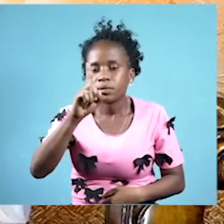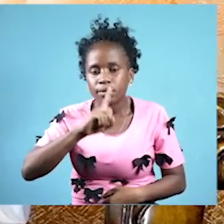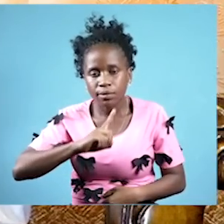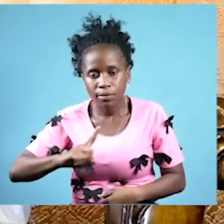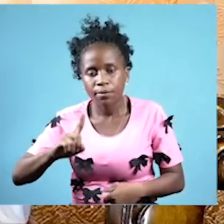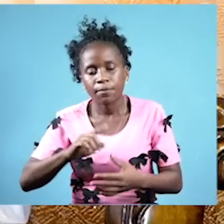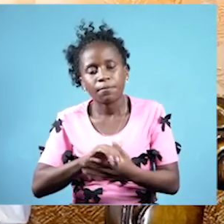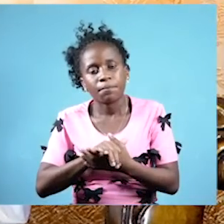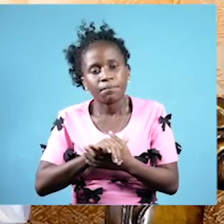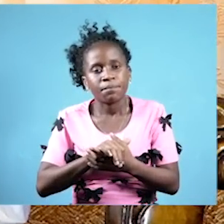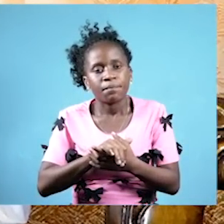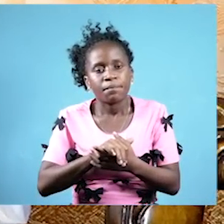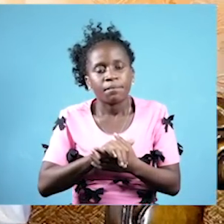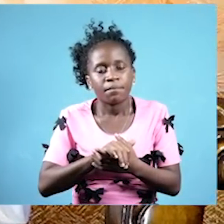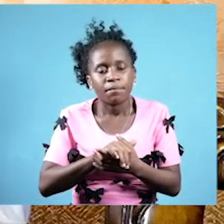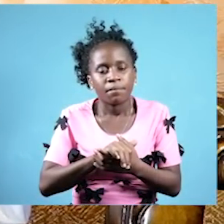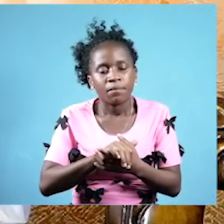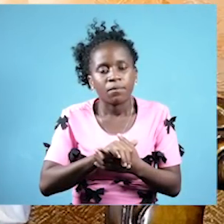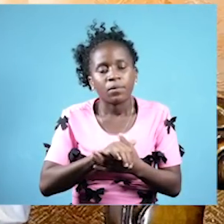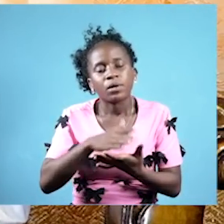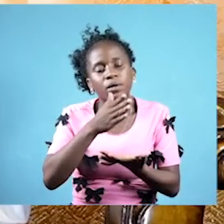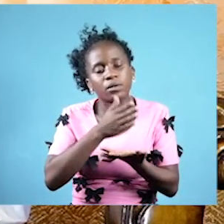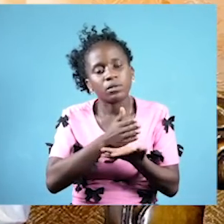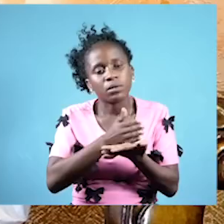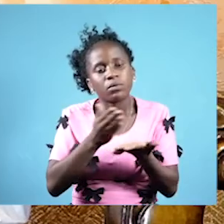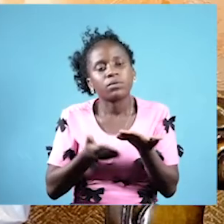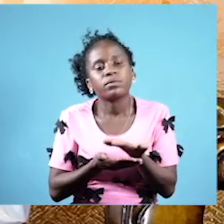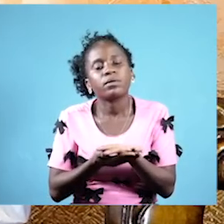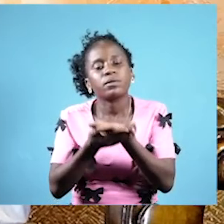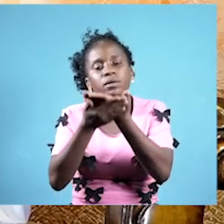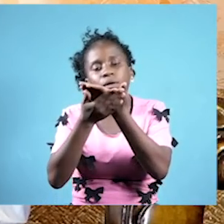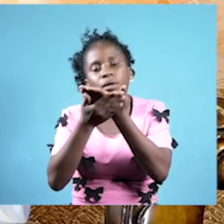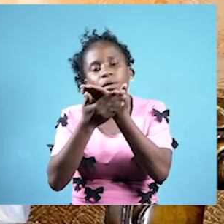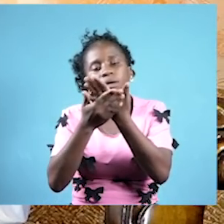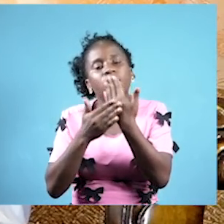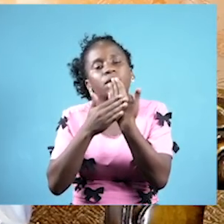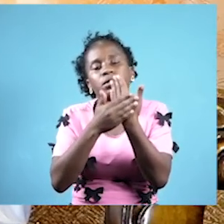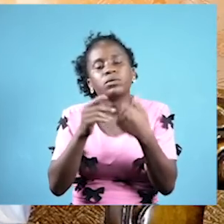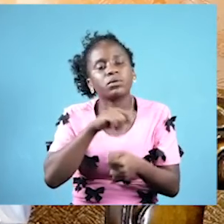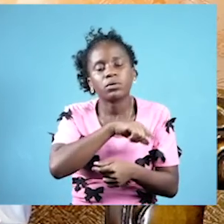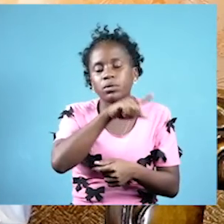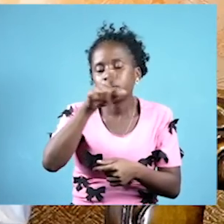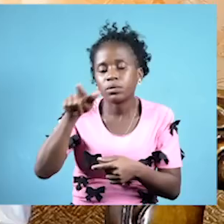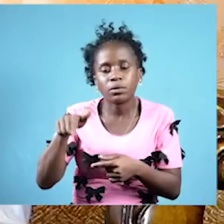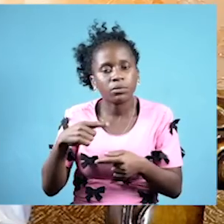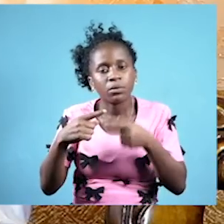nguvu, mawazo na akili za kila Mtanzania